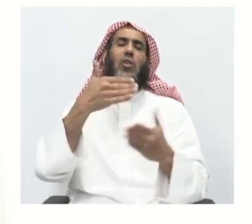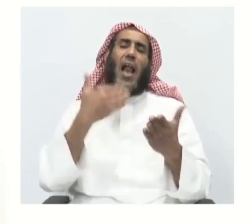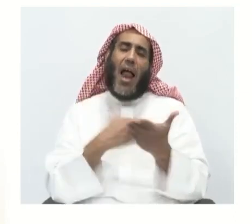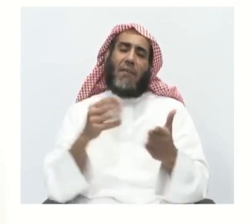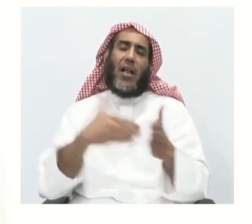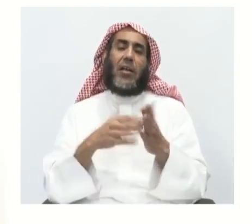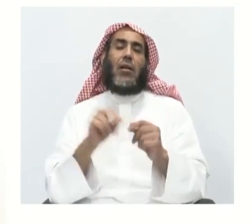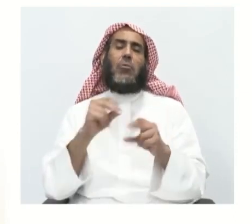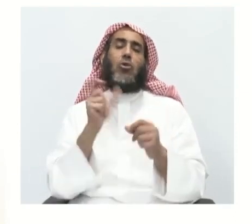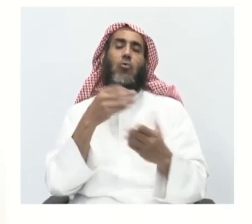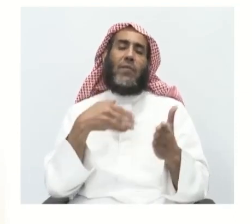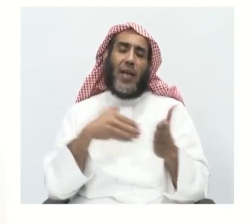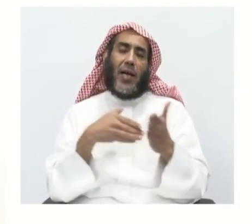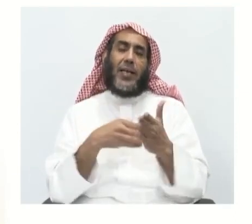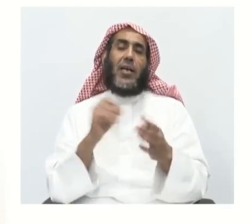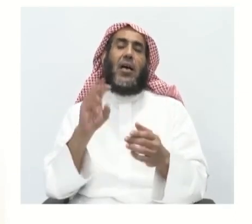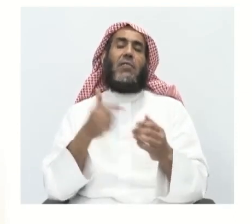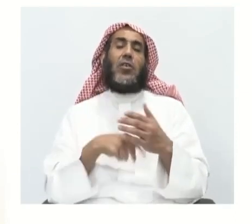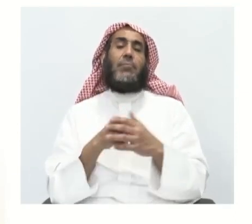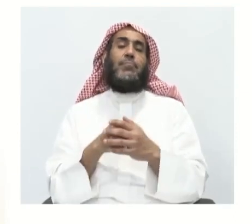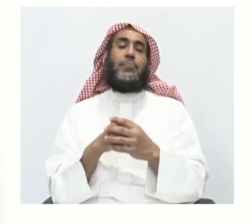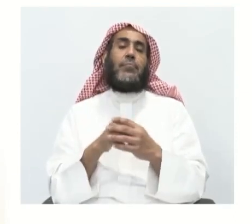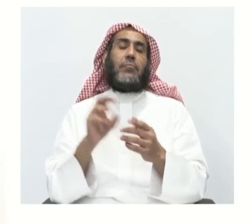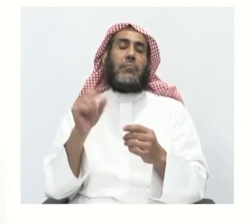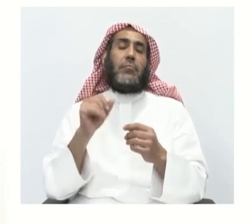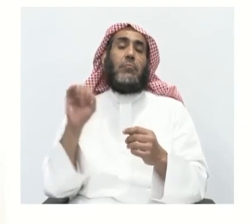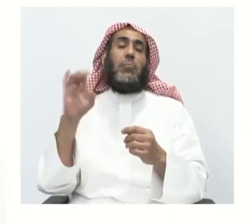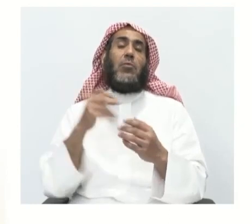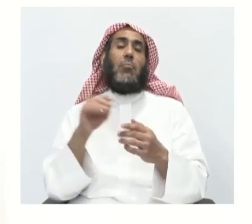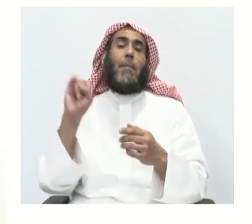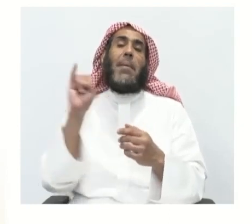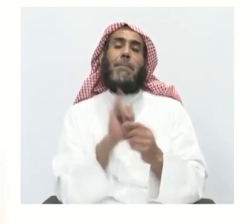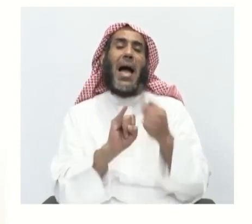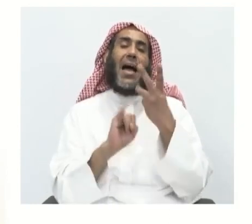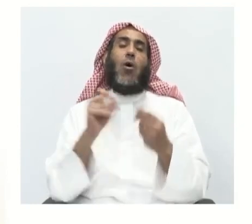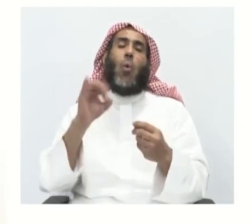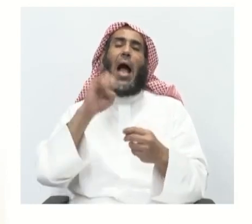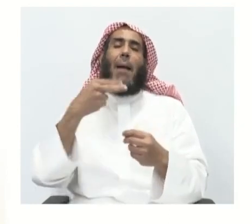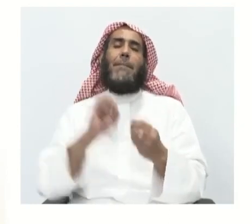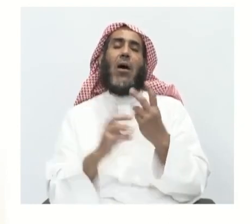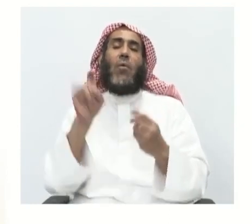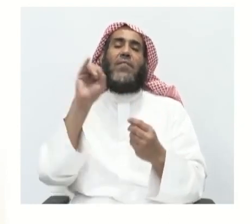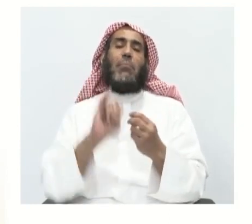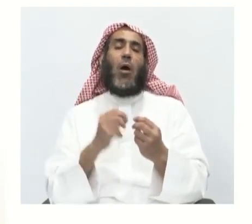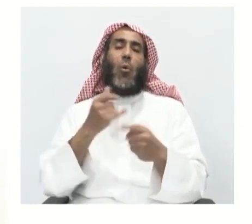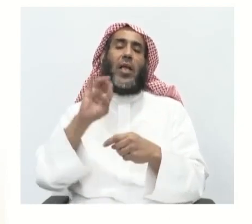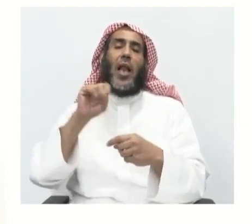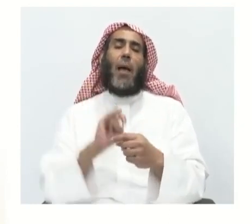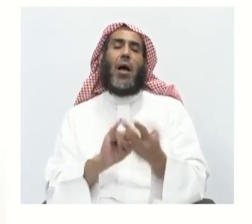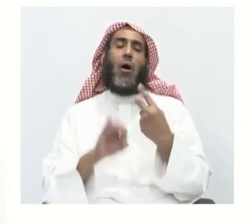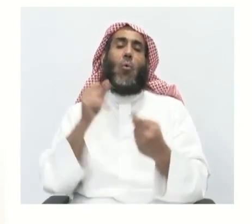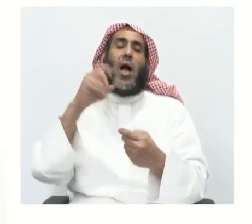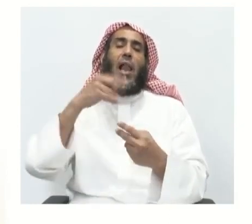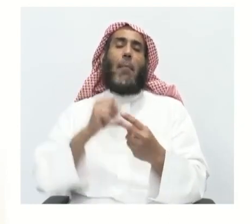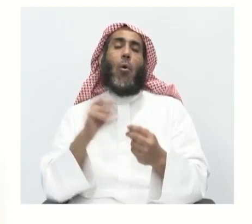اخرها كما تسقط النون من اخر حرف الجر حرفي الجر من وعن فتقول مما وعما فيما الى ما على ما